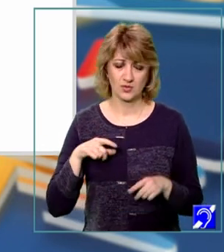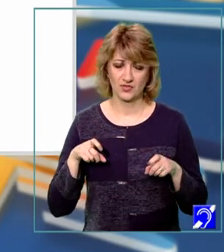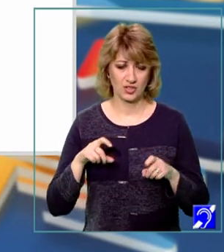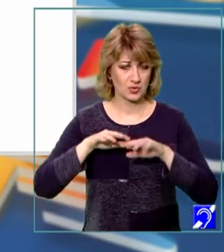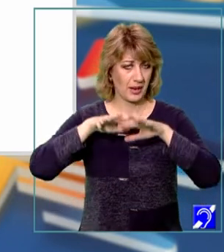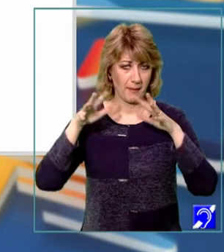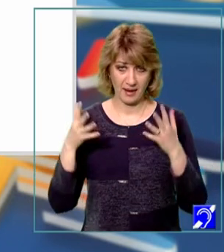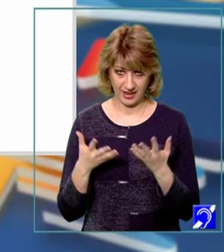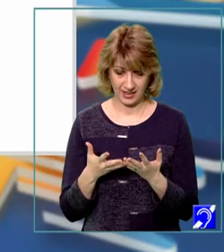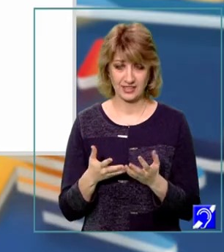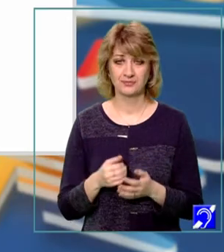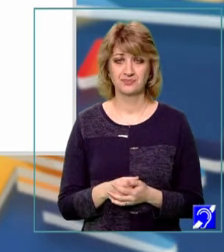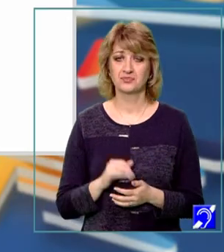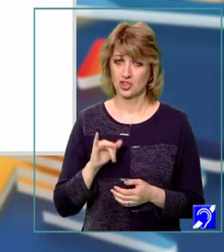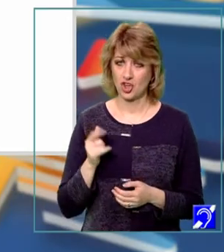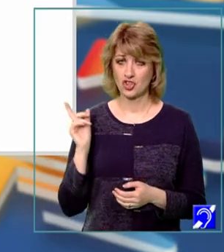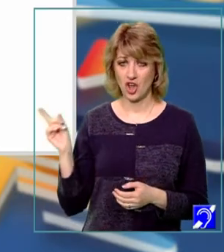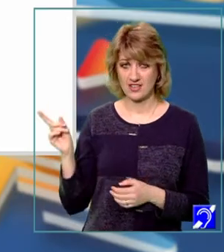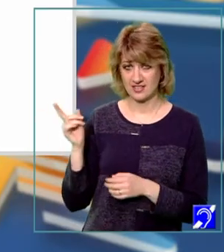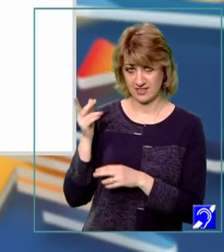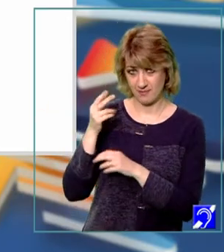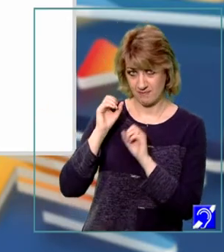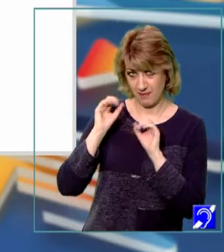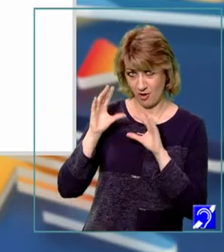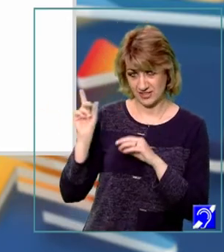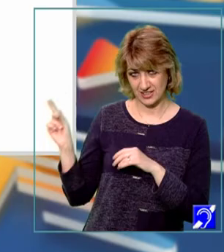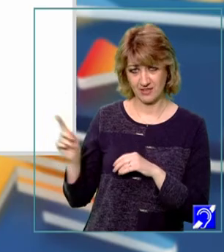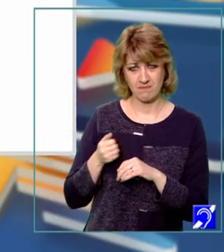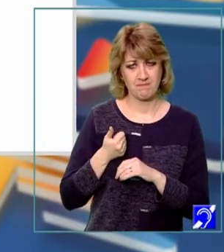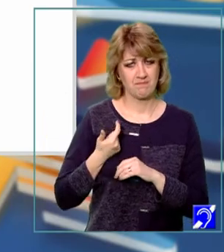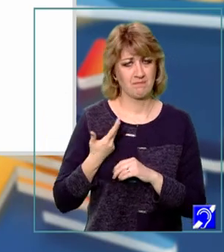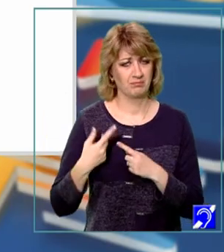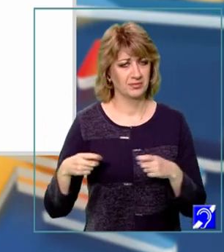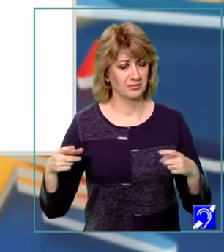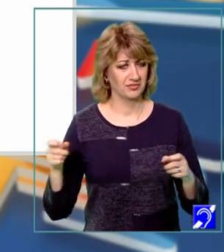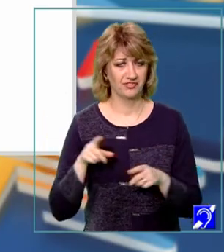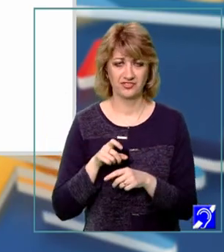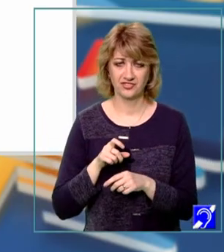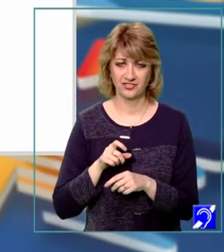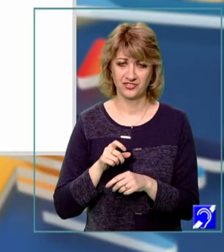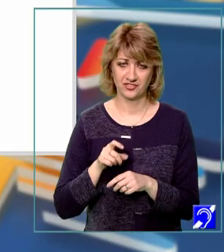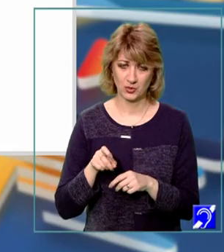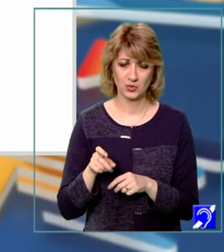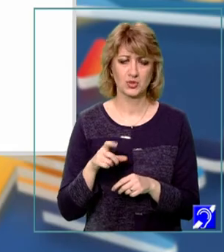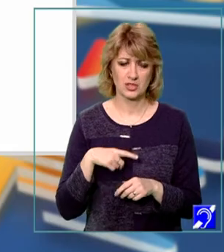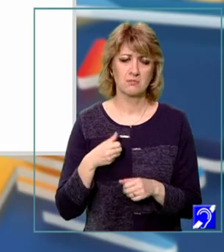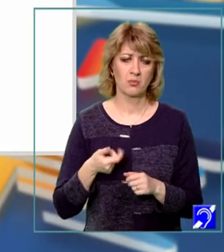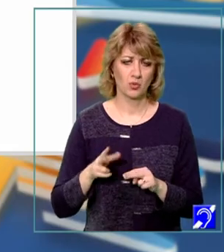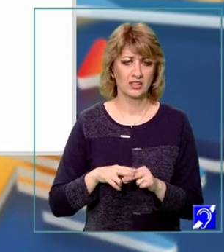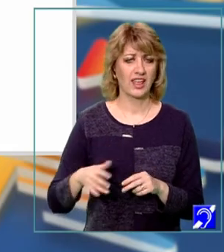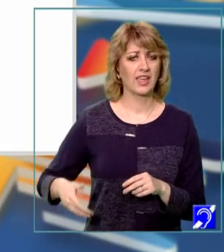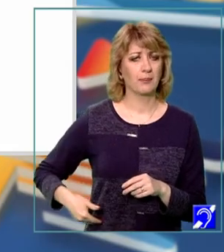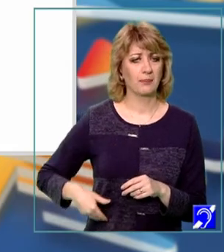planetă. Chiar și pe această imagine observăm o multitudine de virusuri, sunt mult mai multe, virusul hepatitei